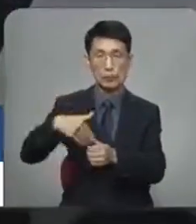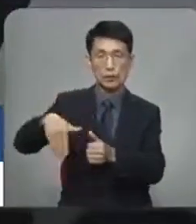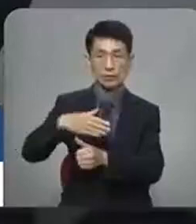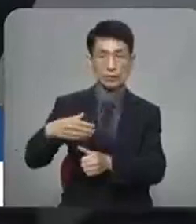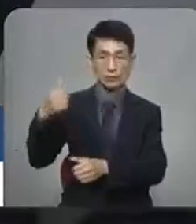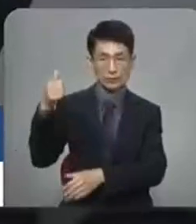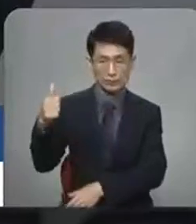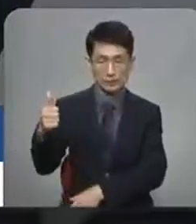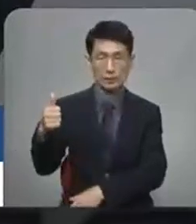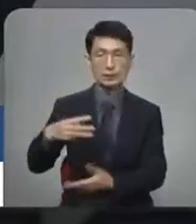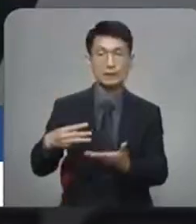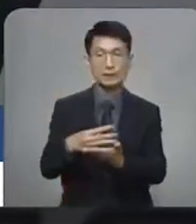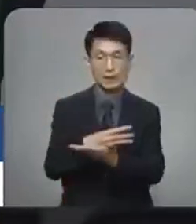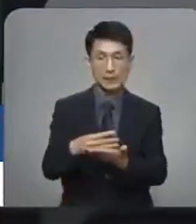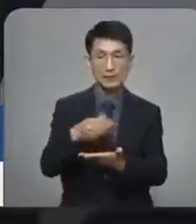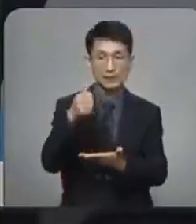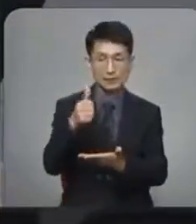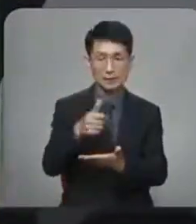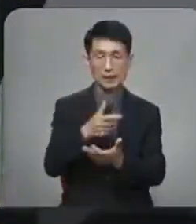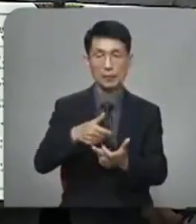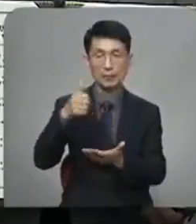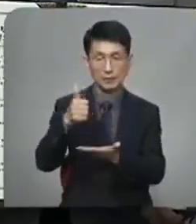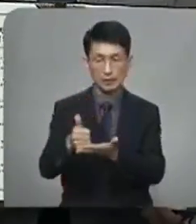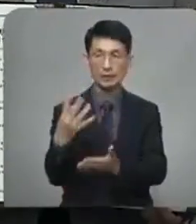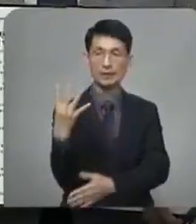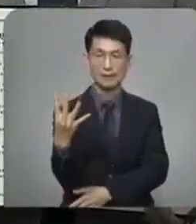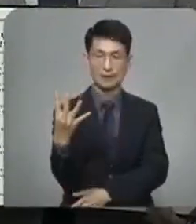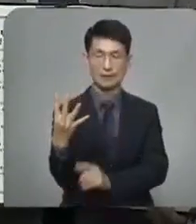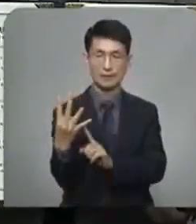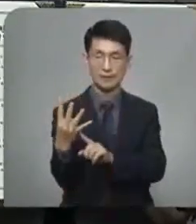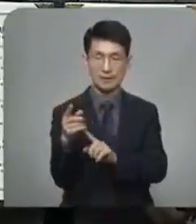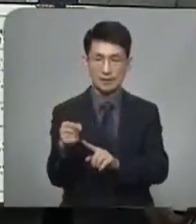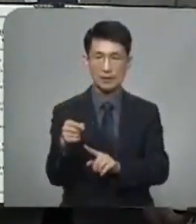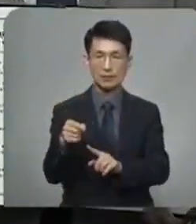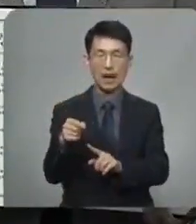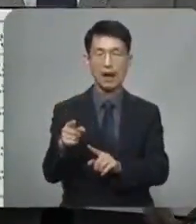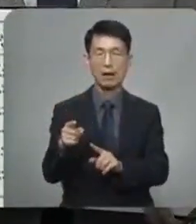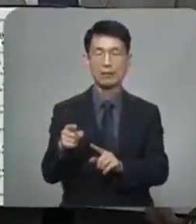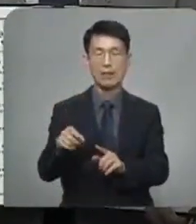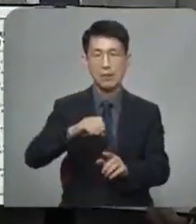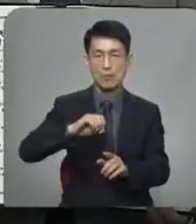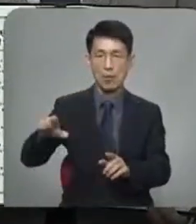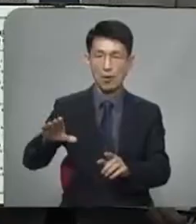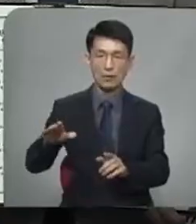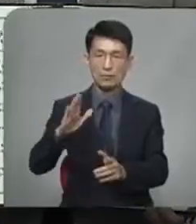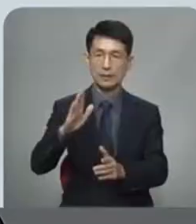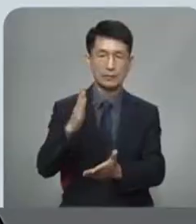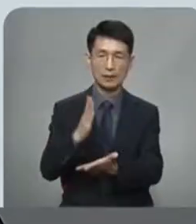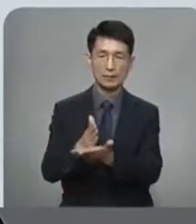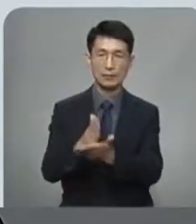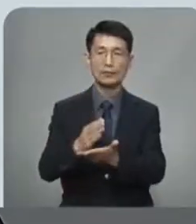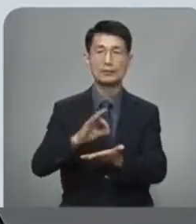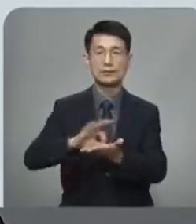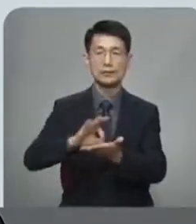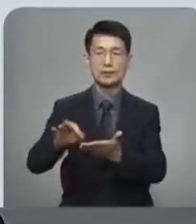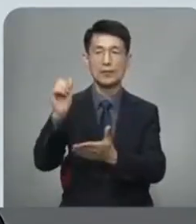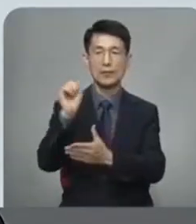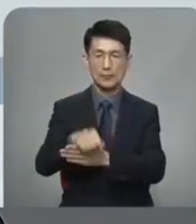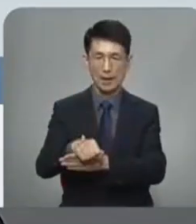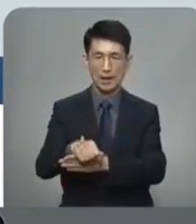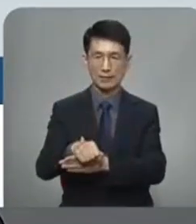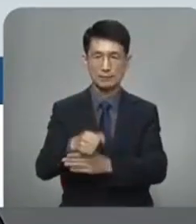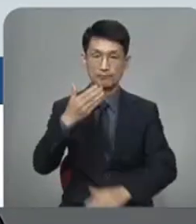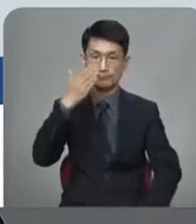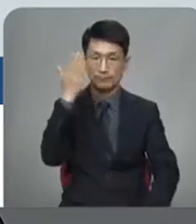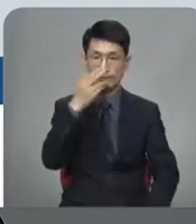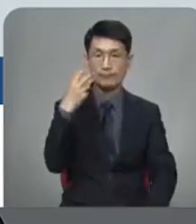강원도지사, 태백시장이 한자리에 모였습니다. 석탄 경석을 폐기물에서 제외하기로 약속했습니다. 친환경적으로